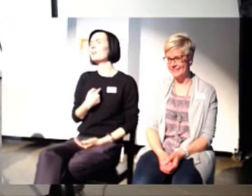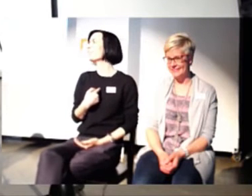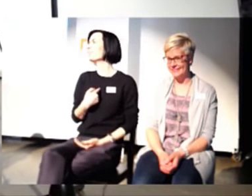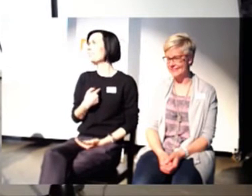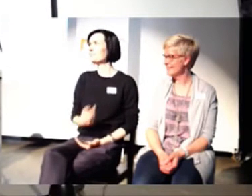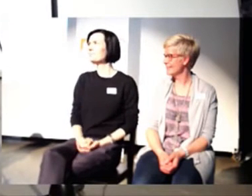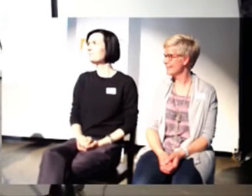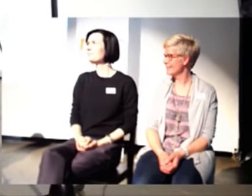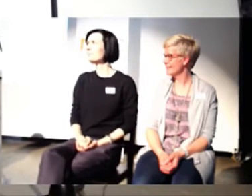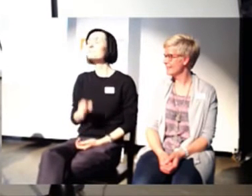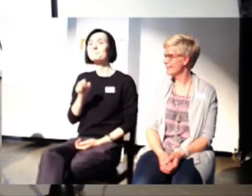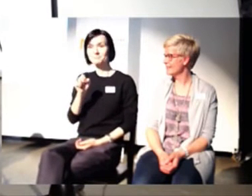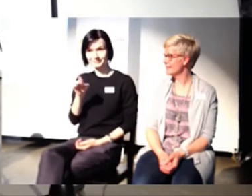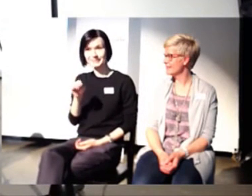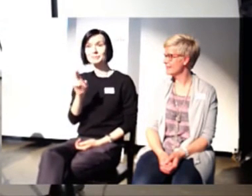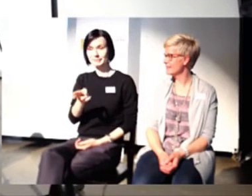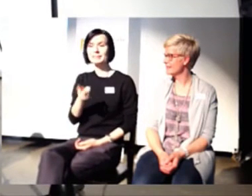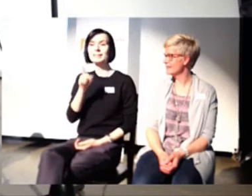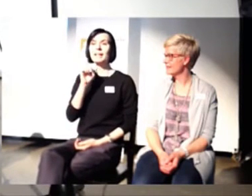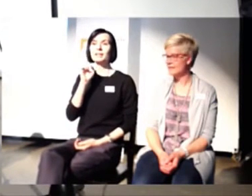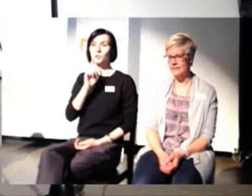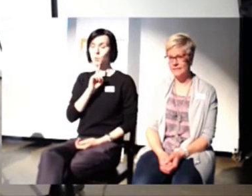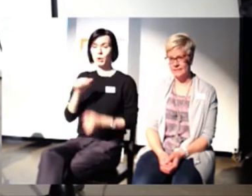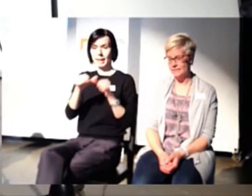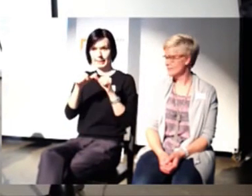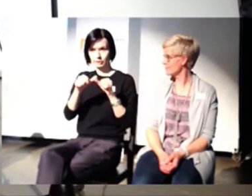Olet kuitenkin oikein, mutta hän on kulttuuriliitossa